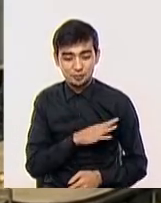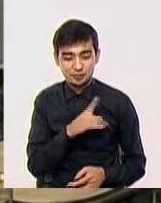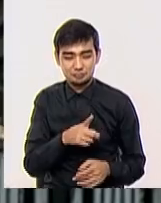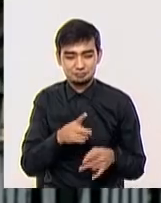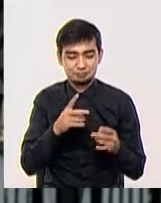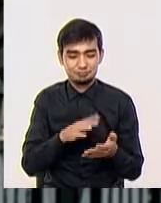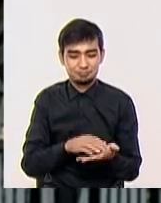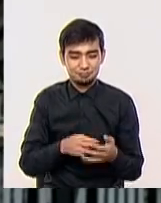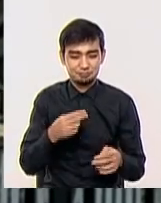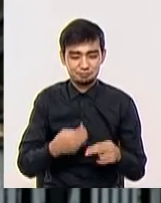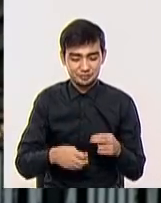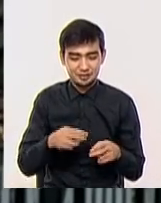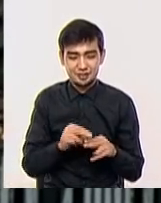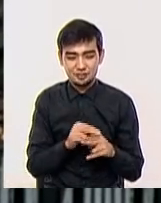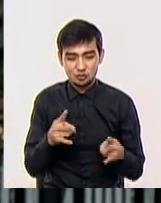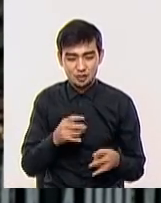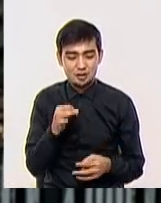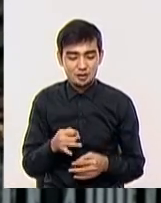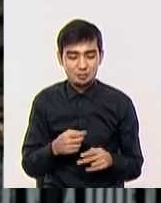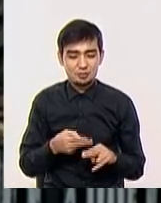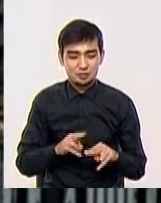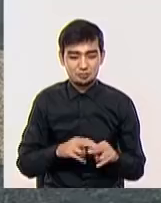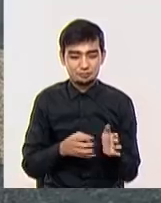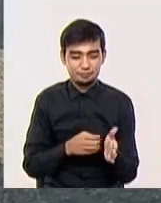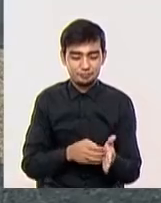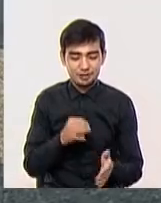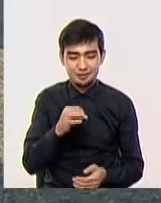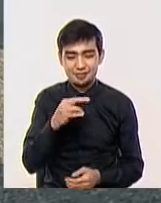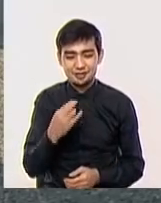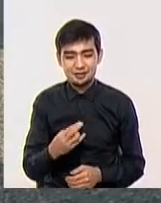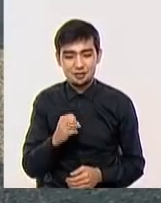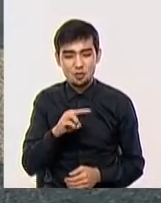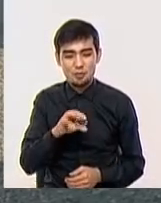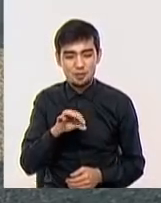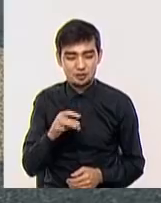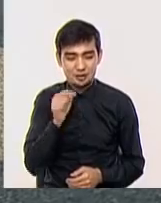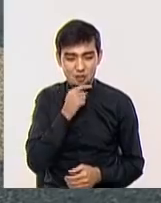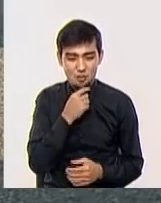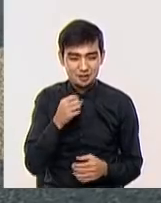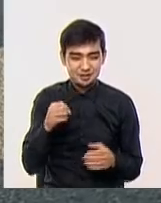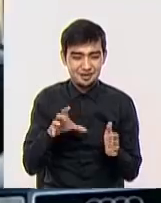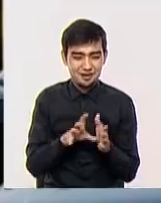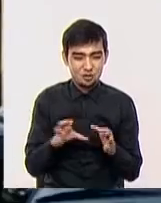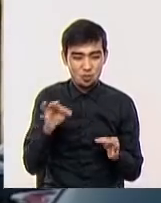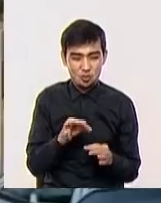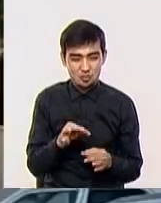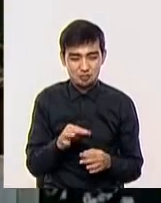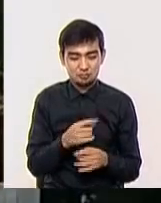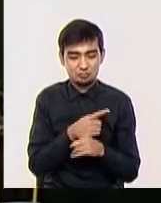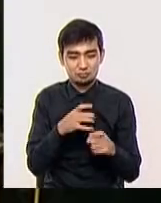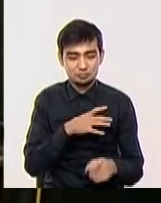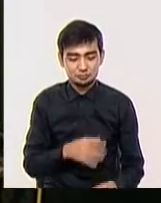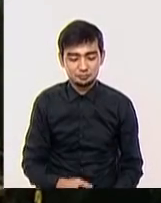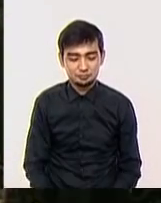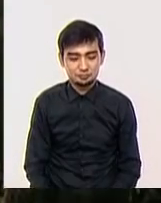қуатын шамадан тыс тұтынатындарға шектеу қойылған. Ұлттық оператор тоқты үнемдеу жергілікті атқарушы органдармен келісілгенін жеткізді.